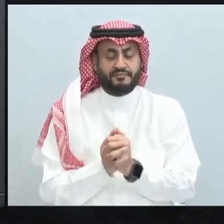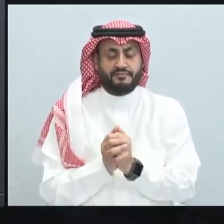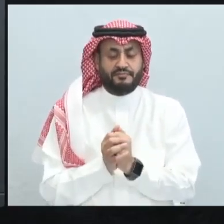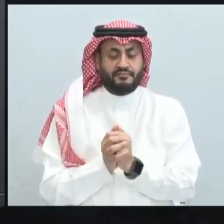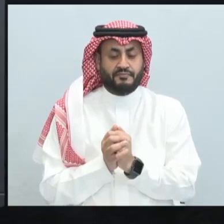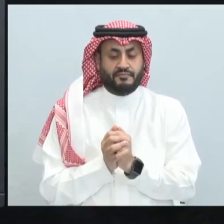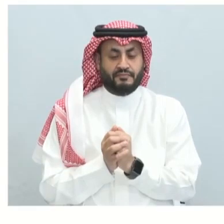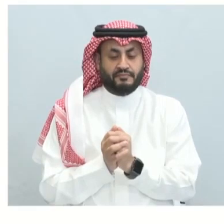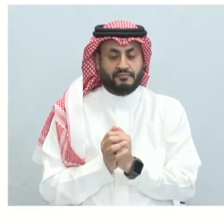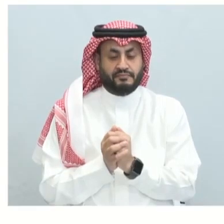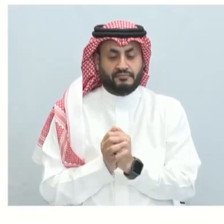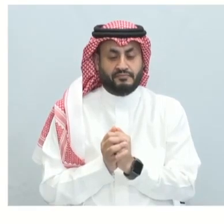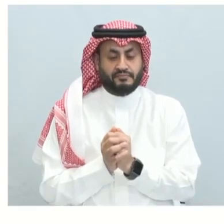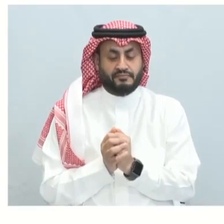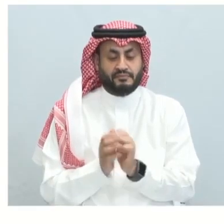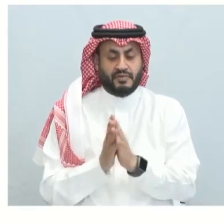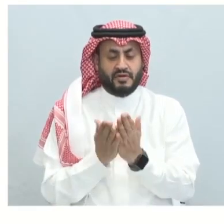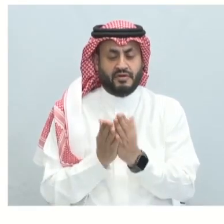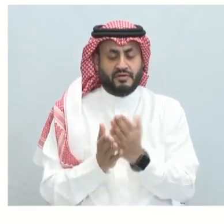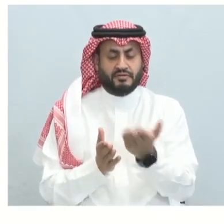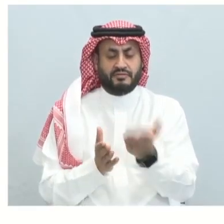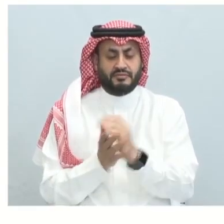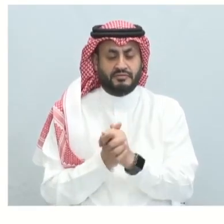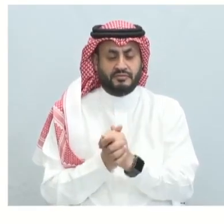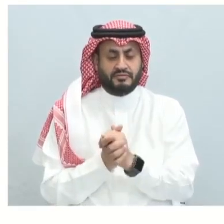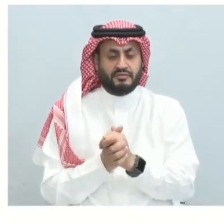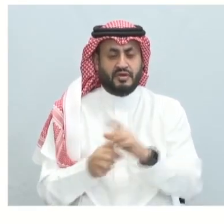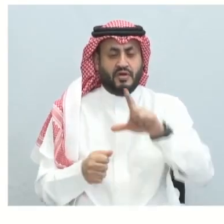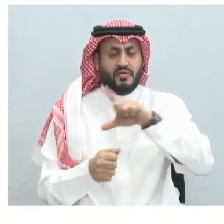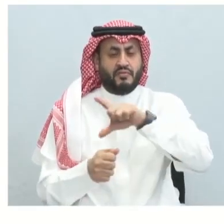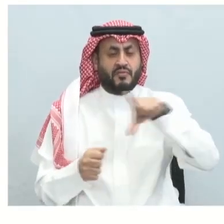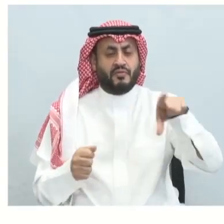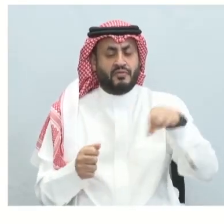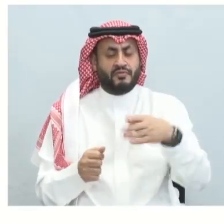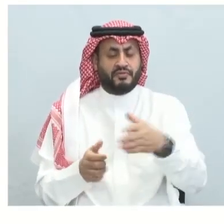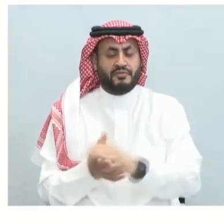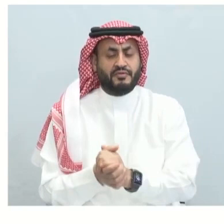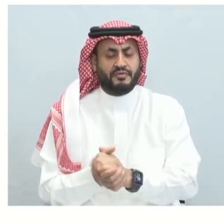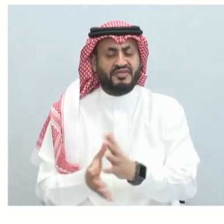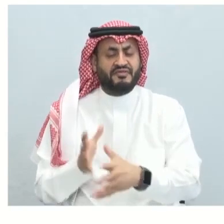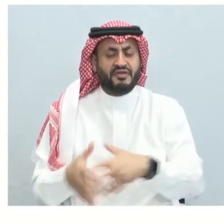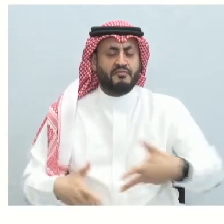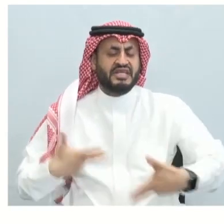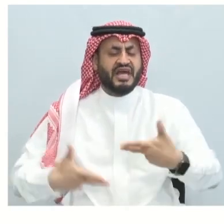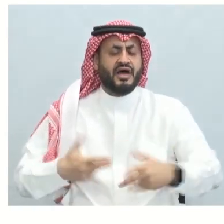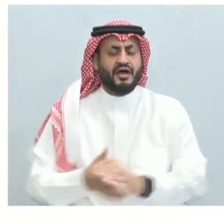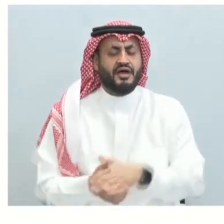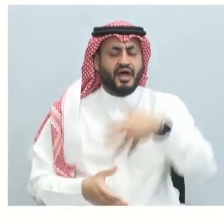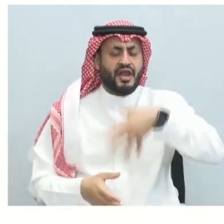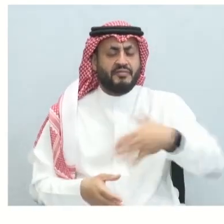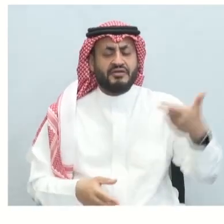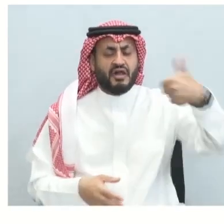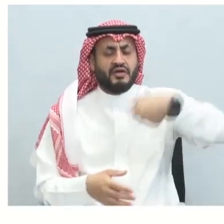اثناء الدرس افتح الكتاب على موضوع هذا اليوم وهو وصفه مزاح النبي صلى الله عليه